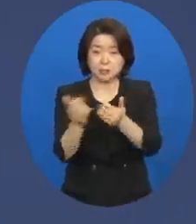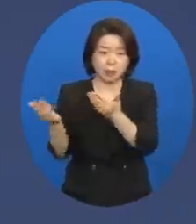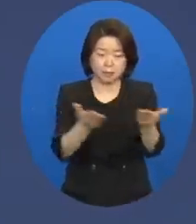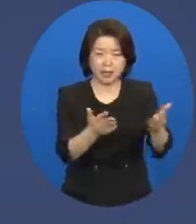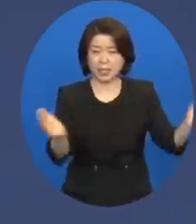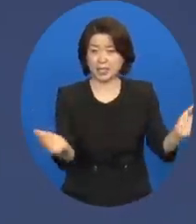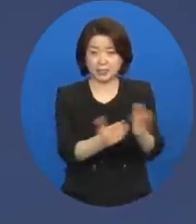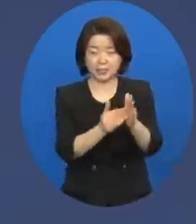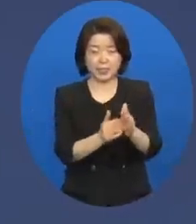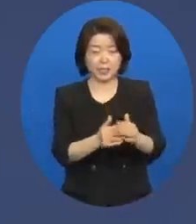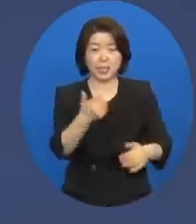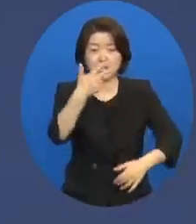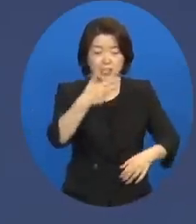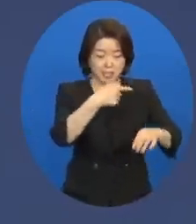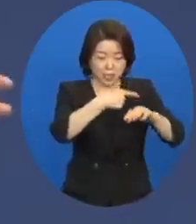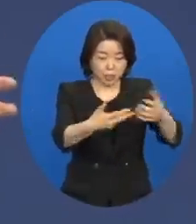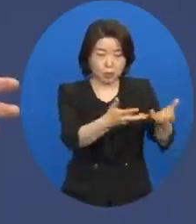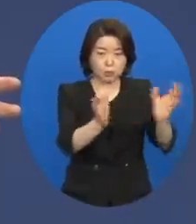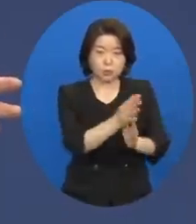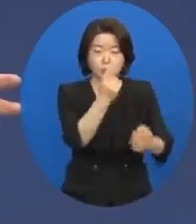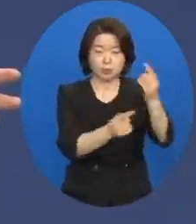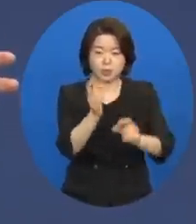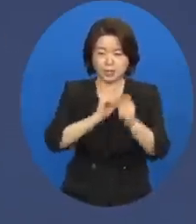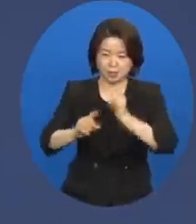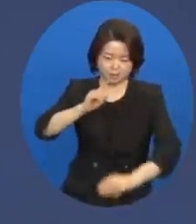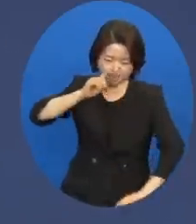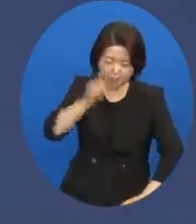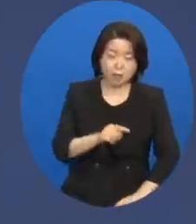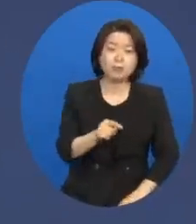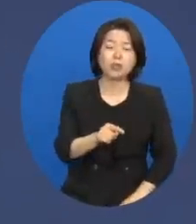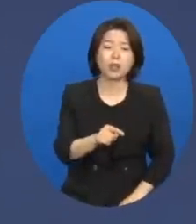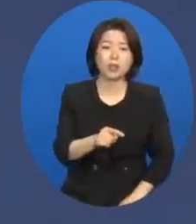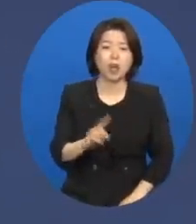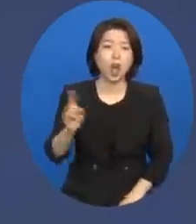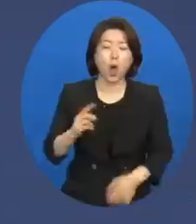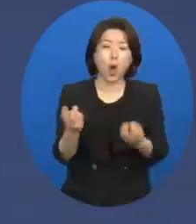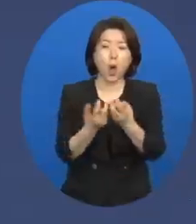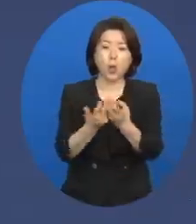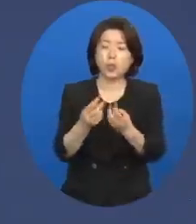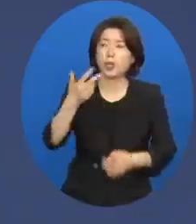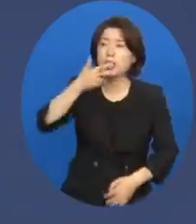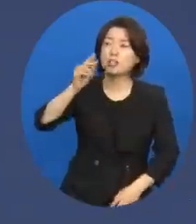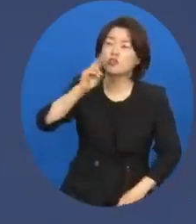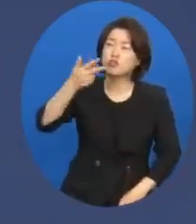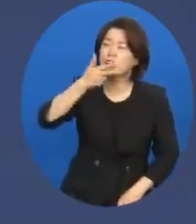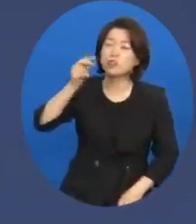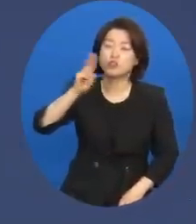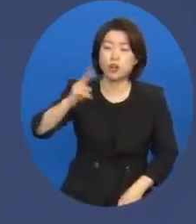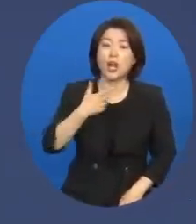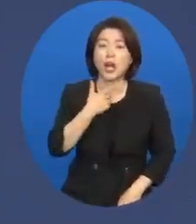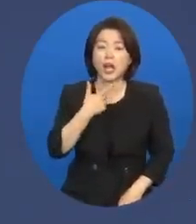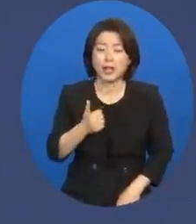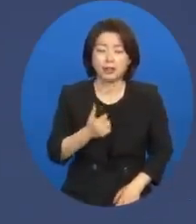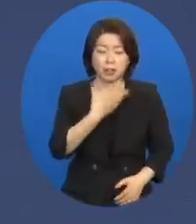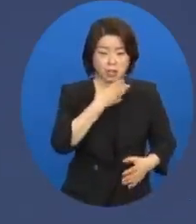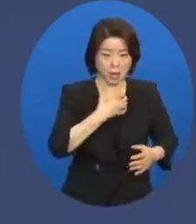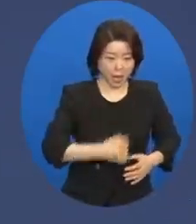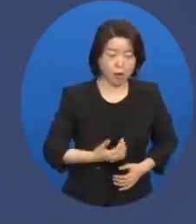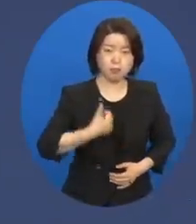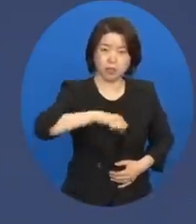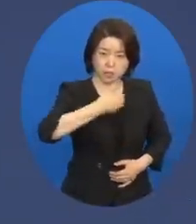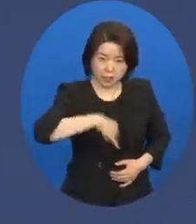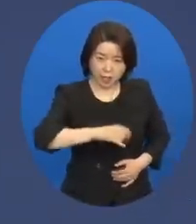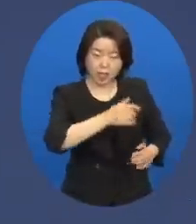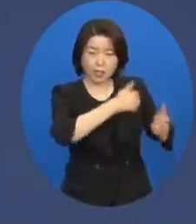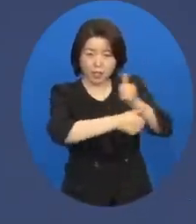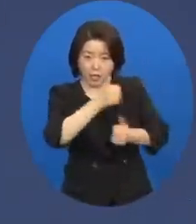끝장난 일곱 족속보다 더 악랄하게 어떻게 주여주여하는 이스라엘 백성 아브라함 자식이